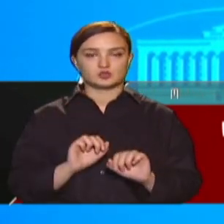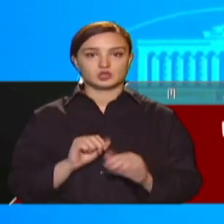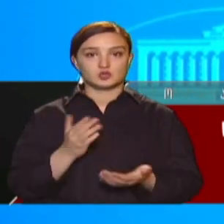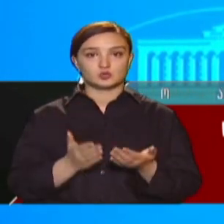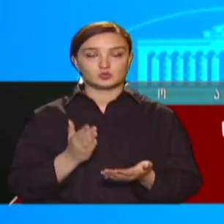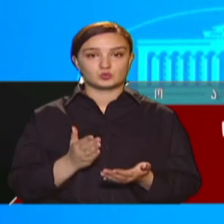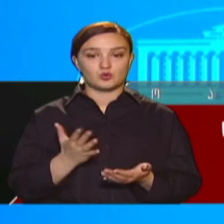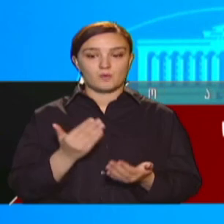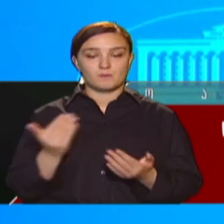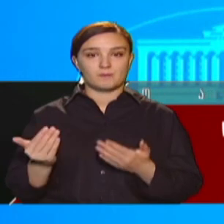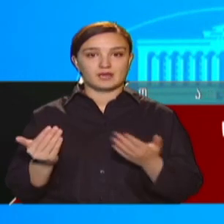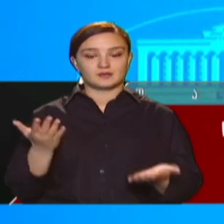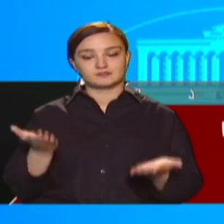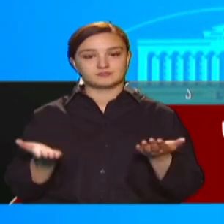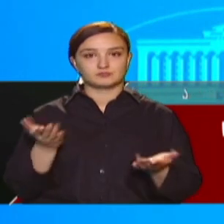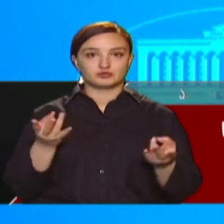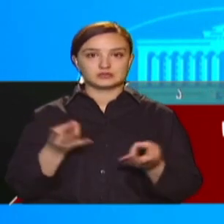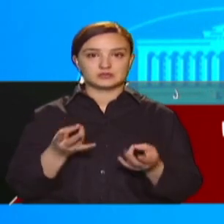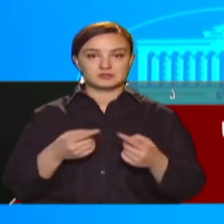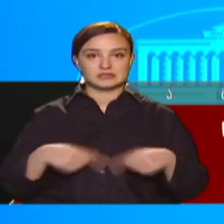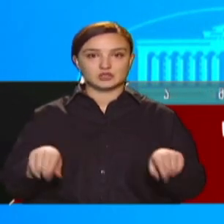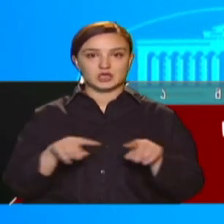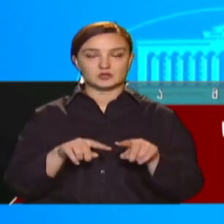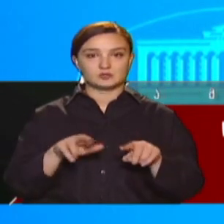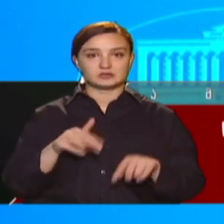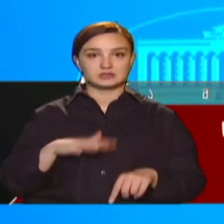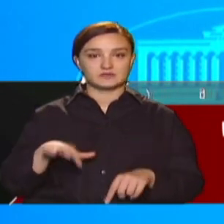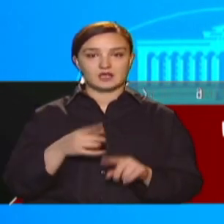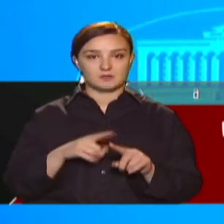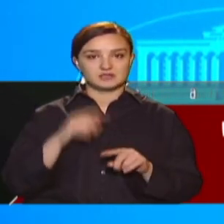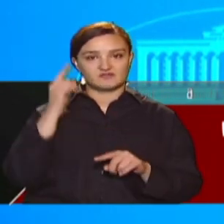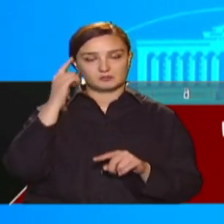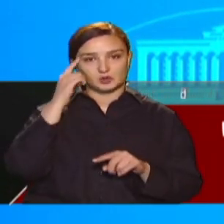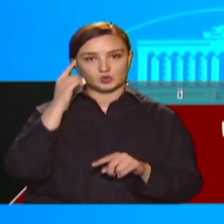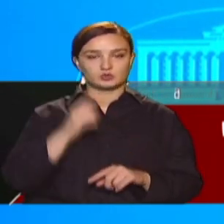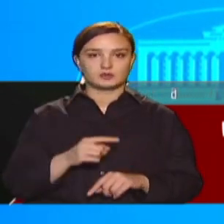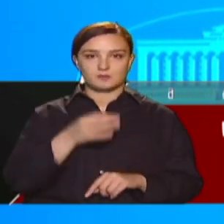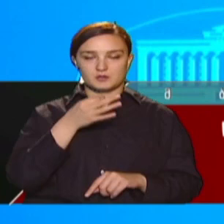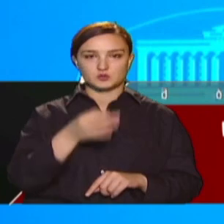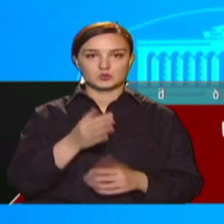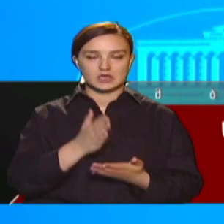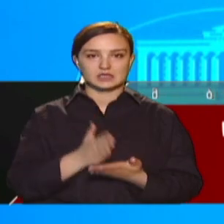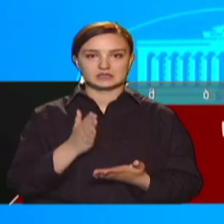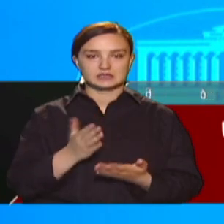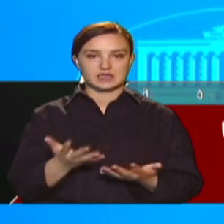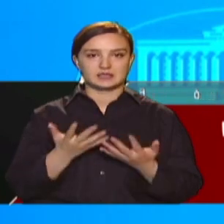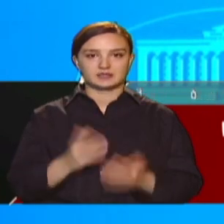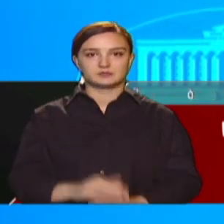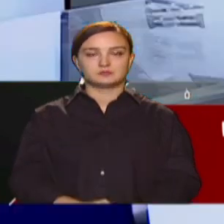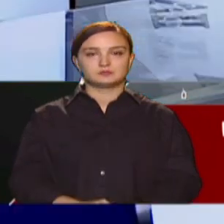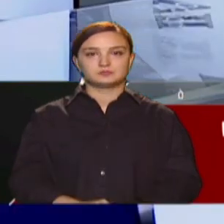თუ რომელი სჭირდება ჩვენ საზოგადოებას და ჩვენს ქვეყანას, ამაზე ვფიქრობ, პასუხი არის ნათელი.